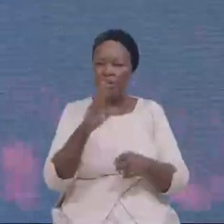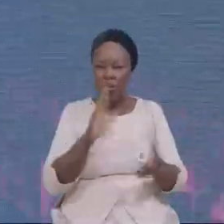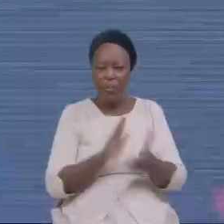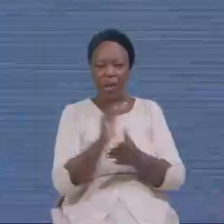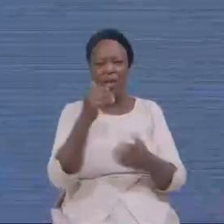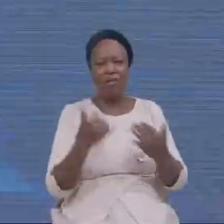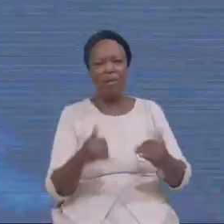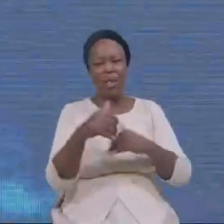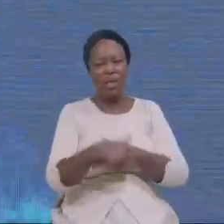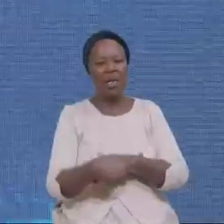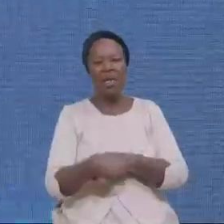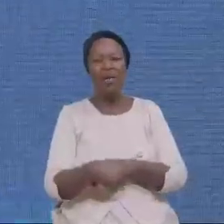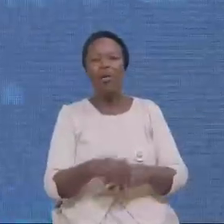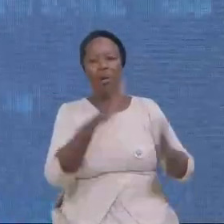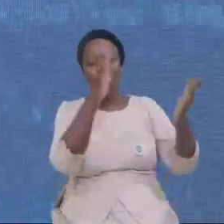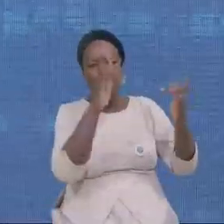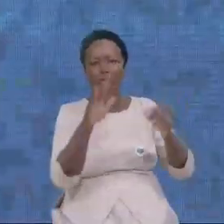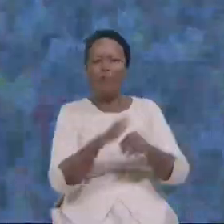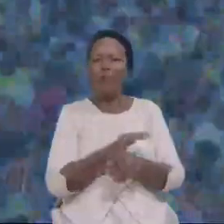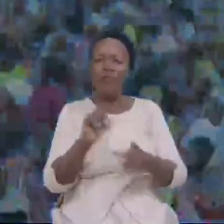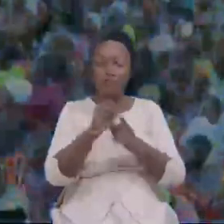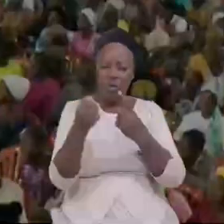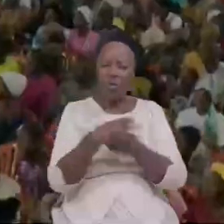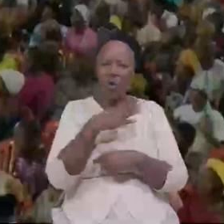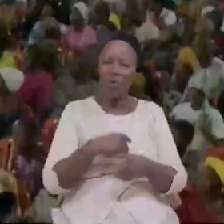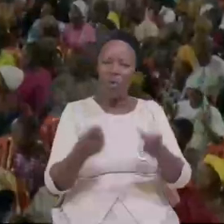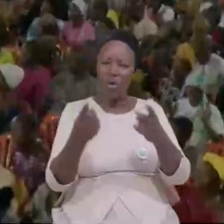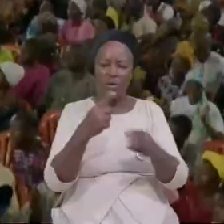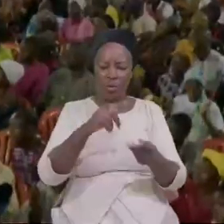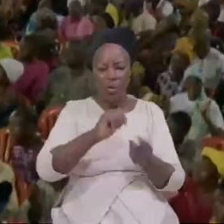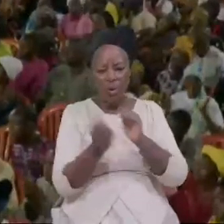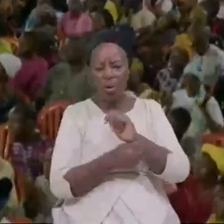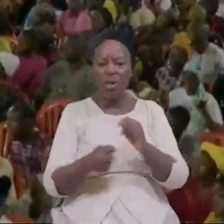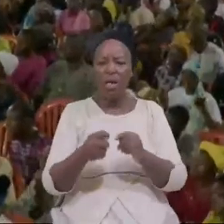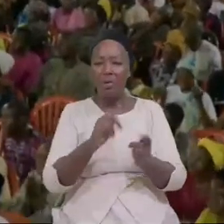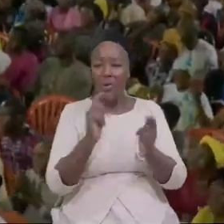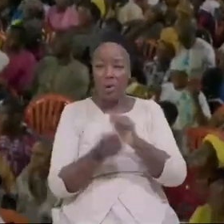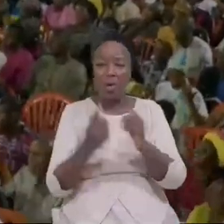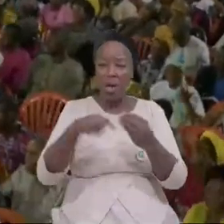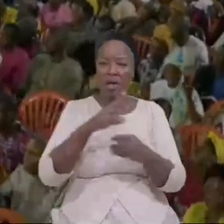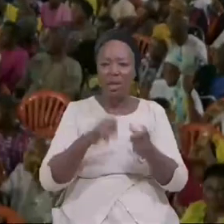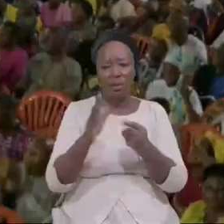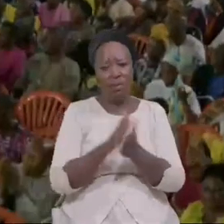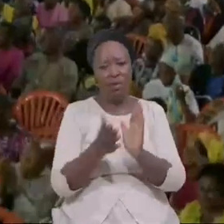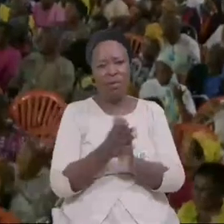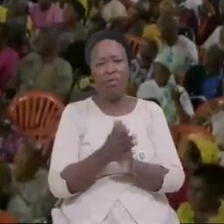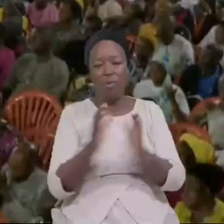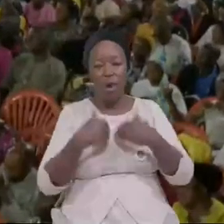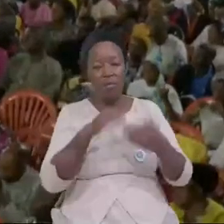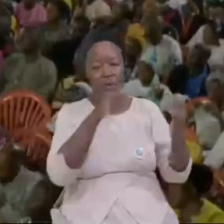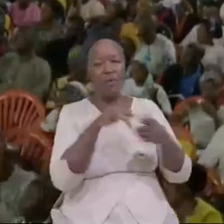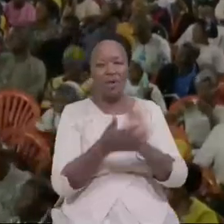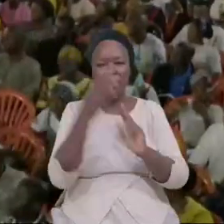soir, les situations désespérées seront changées et tu seras plein d'espoir.